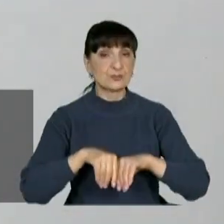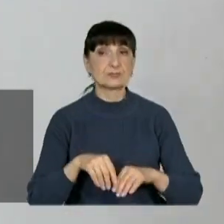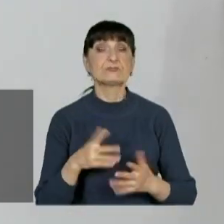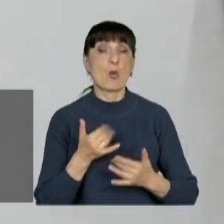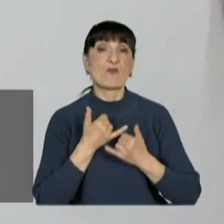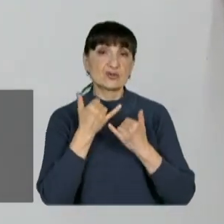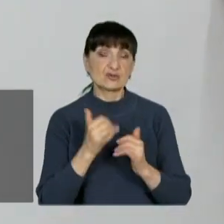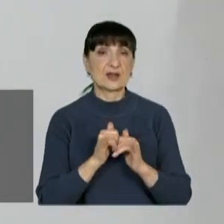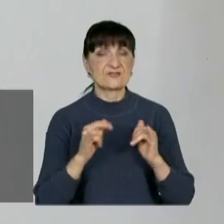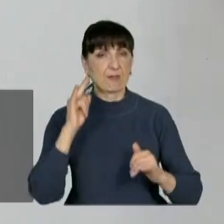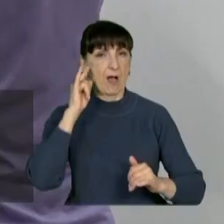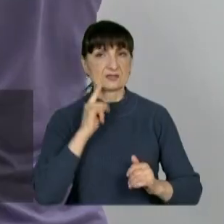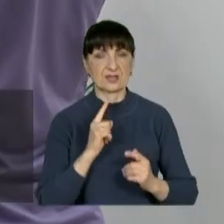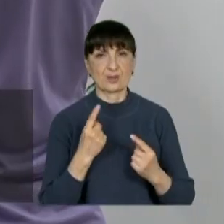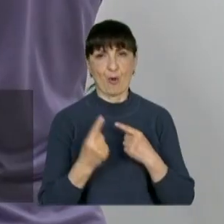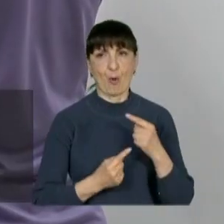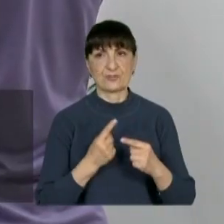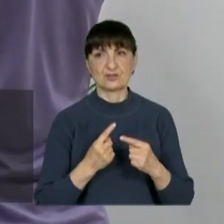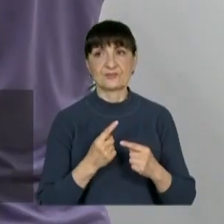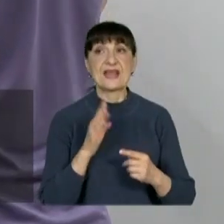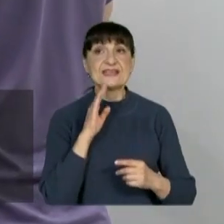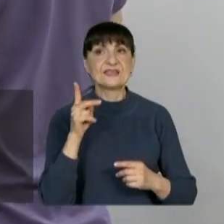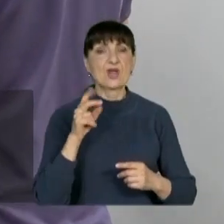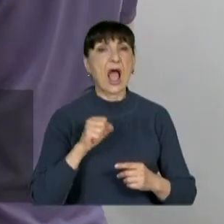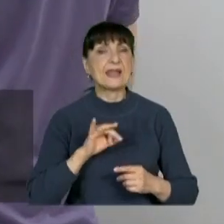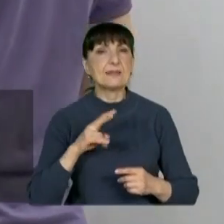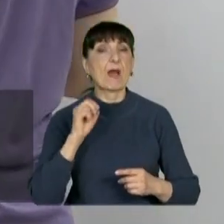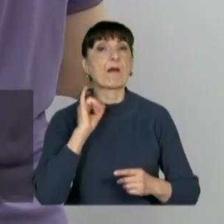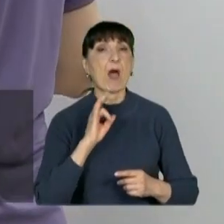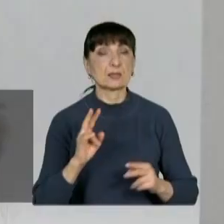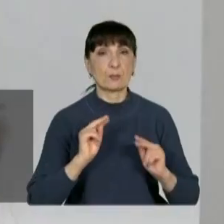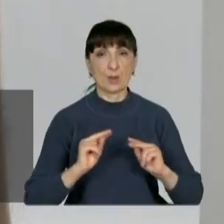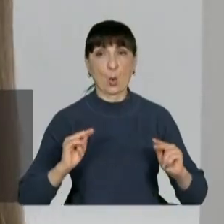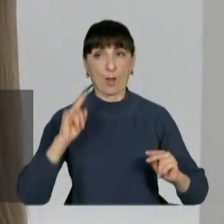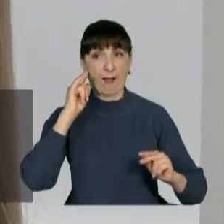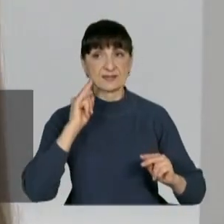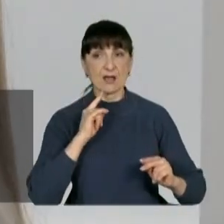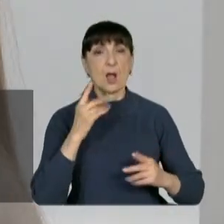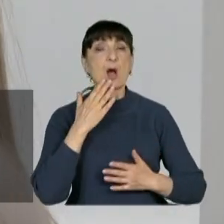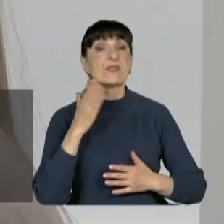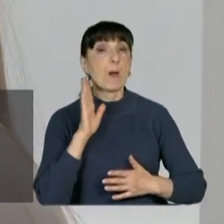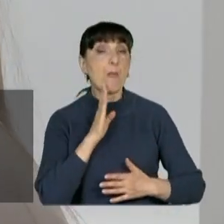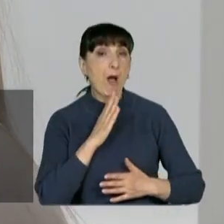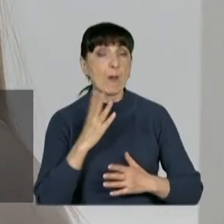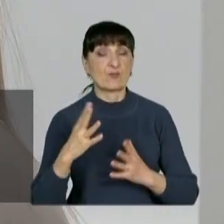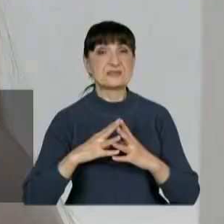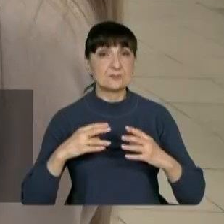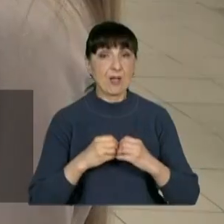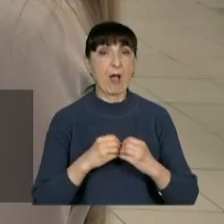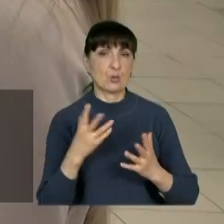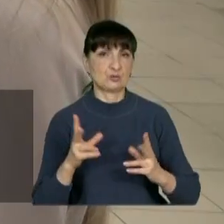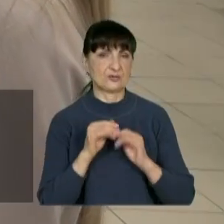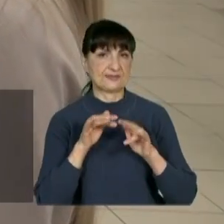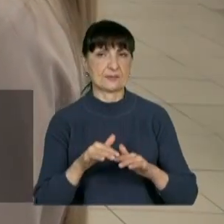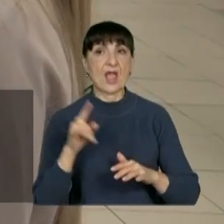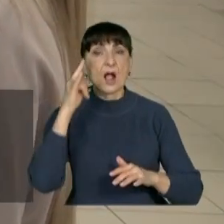уважении и развитии казахских обычаев. Одна из них – Алина Кан, педагог государственного языка, любящая мама и успешный общественный деятель. Казахский